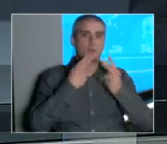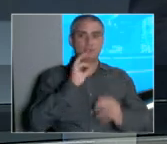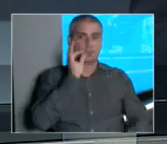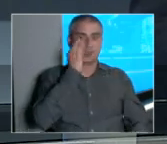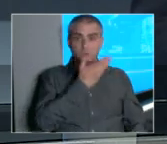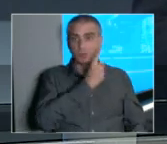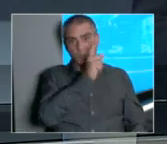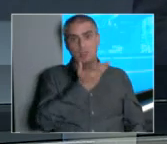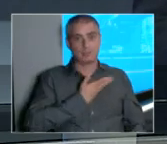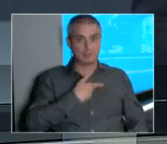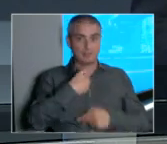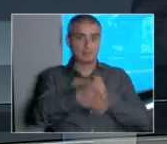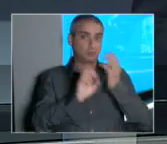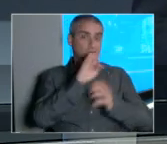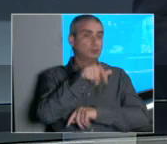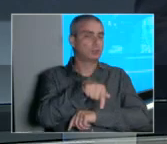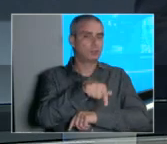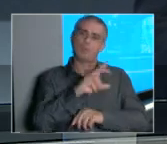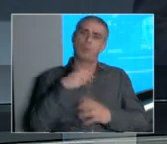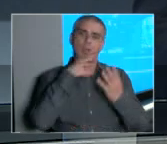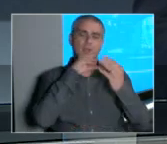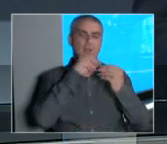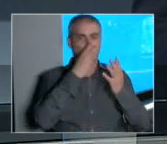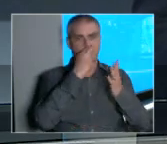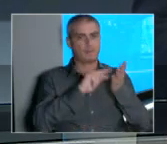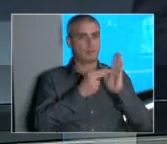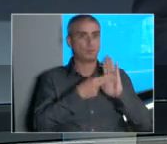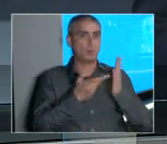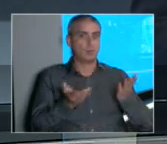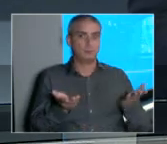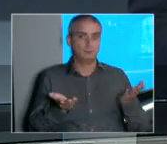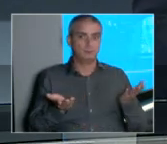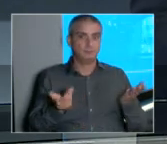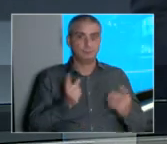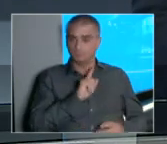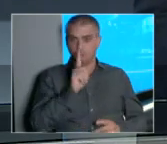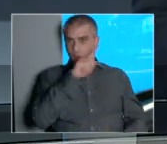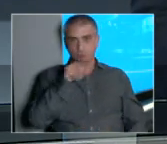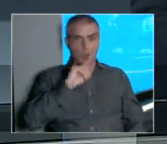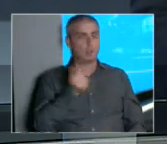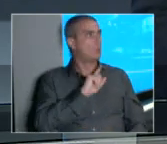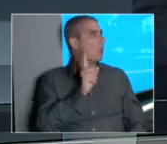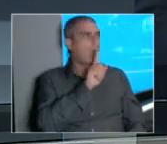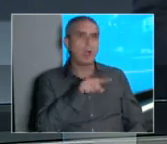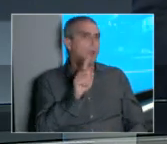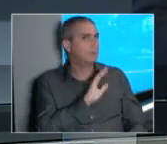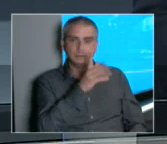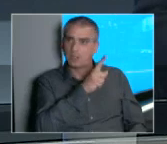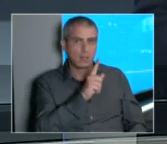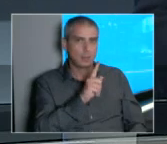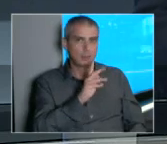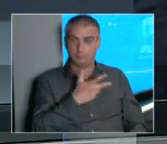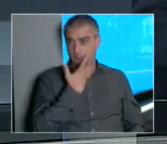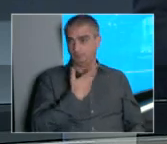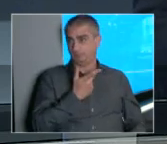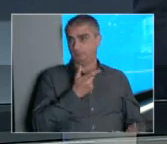אהוד ברק, אולי תגיע כבר במהלך השידור. כן. בוא נדבר אבל פוליטיקה, הוא בעצם לא שולל את כולם. לא פסל את ליברמן, שולל